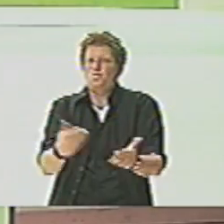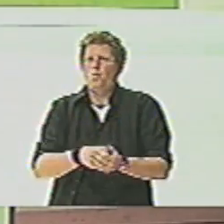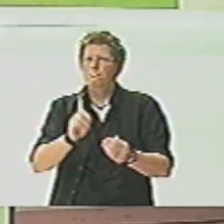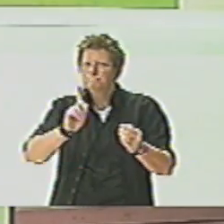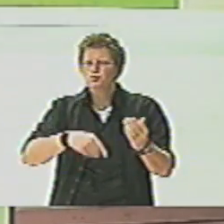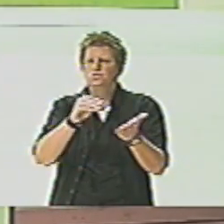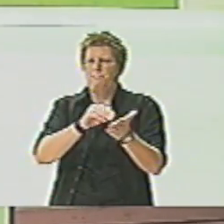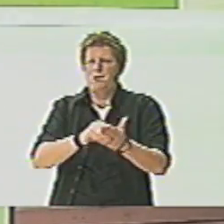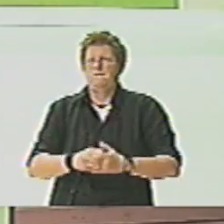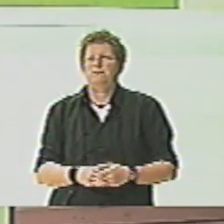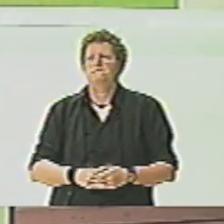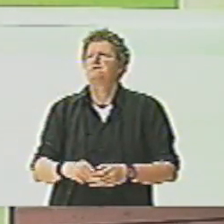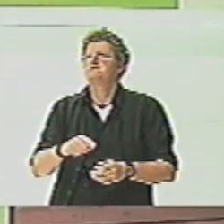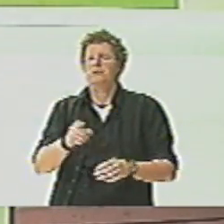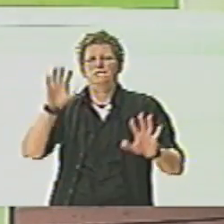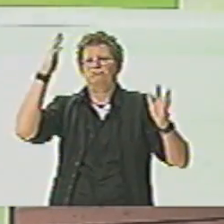Und